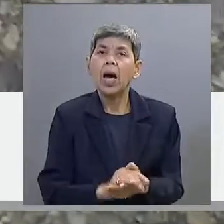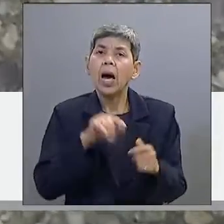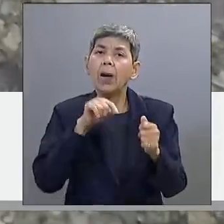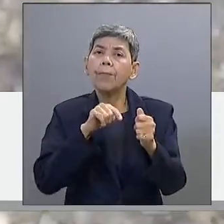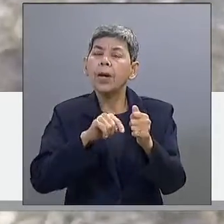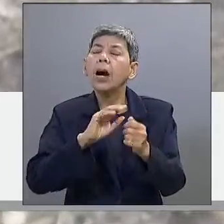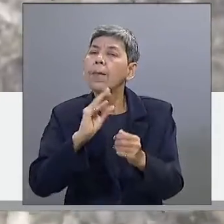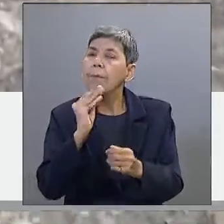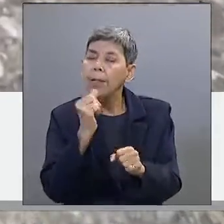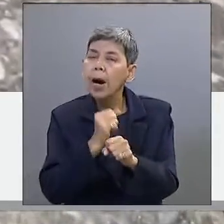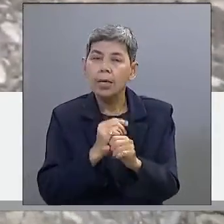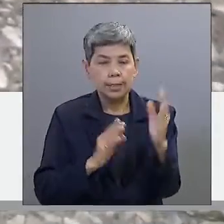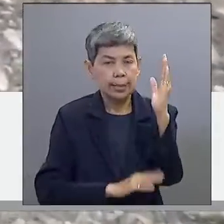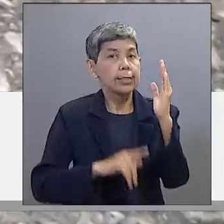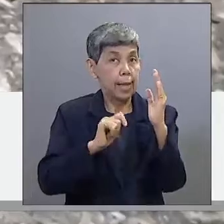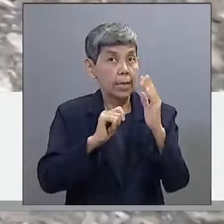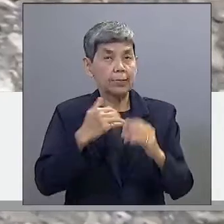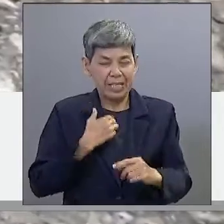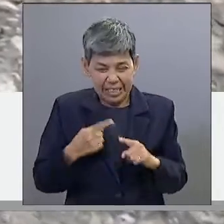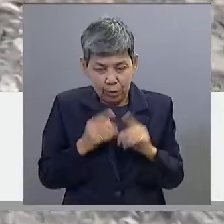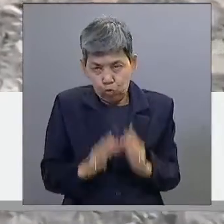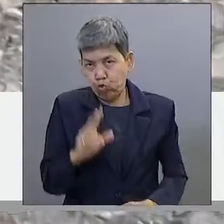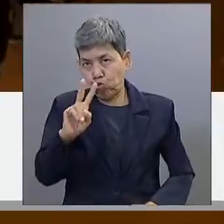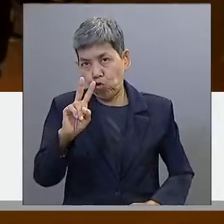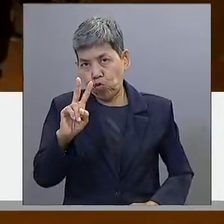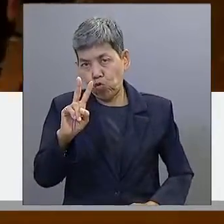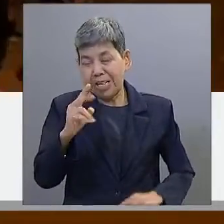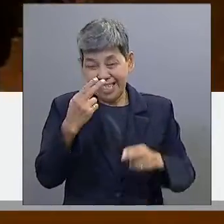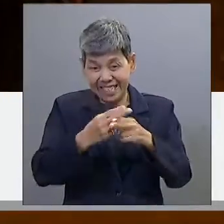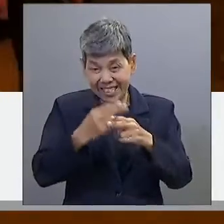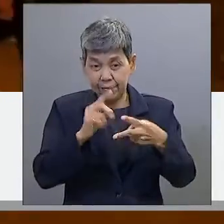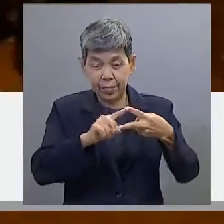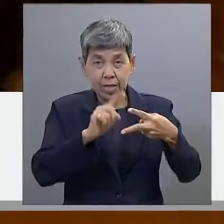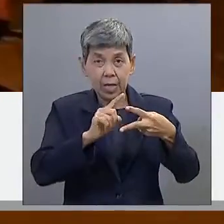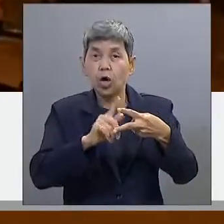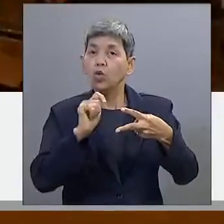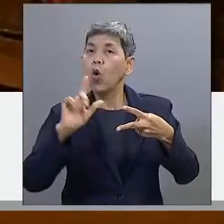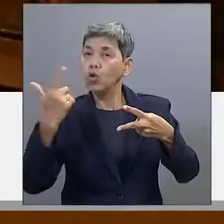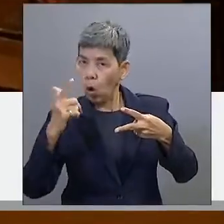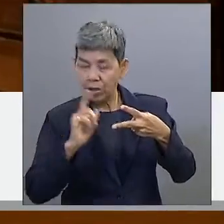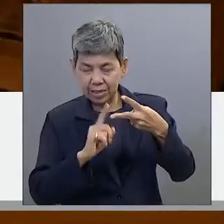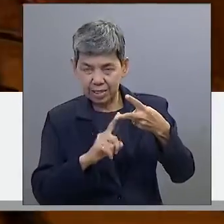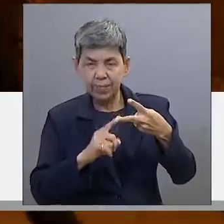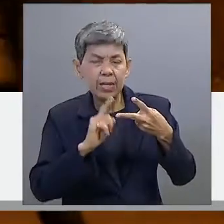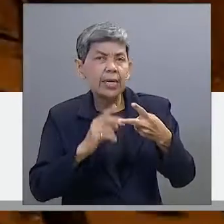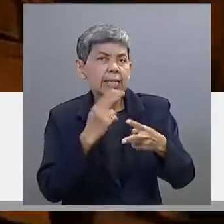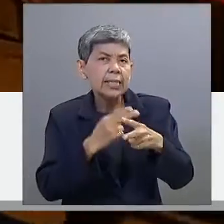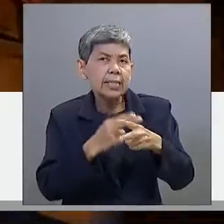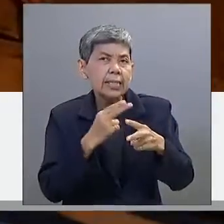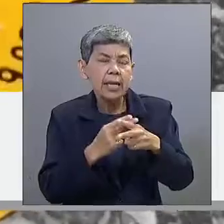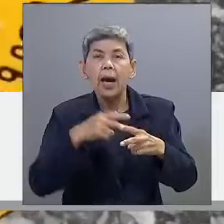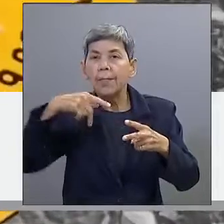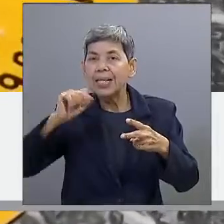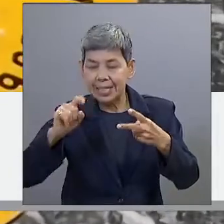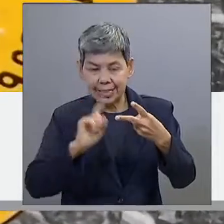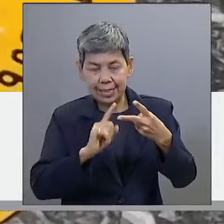อำเภอวังวิเศษจังหวัดตรังเพราะผู้บาดเจ็บ 2คนนะคะทราบชื่อคือนายทวนทองสุทธิธรรมรนนท์และนายทันพิสิษฐ์